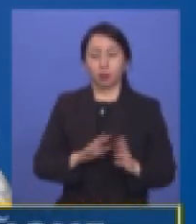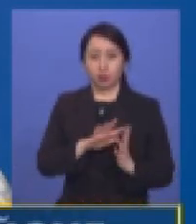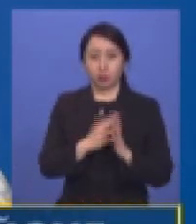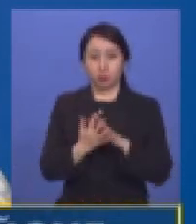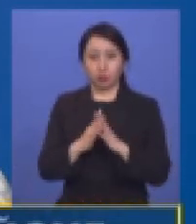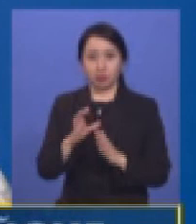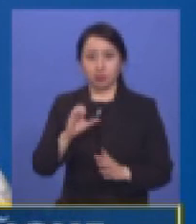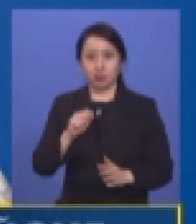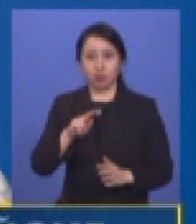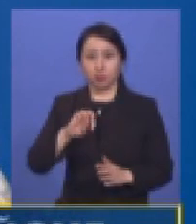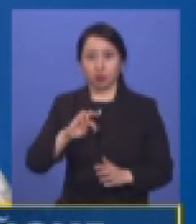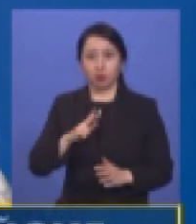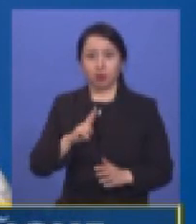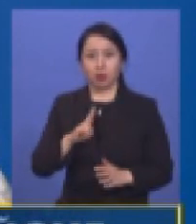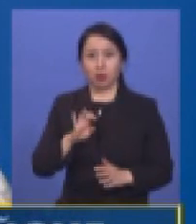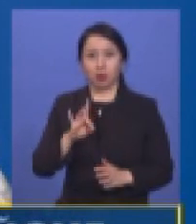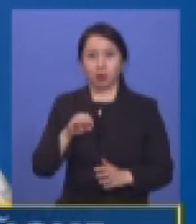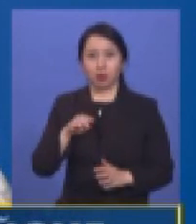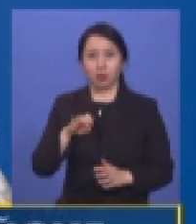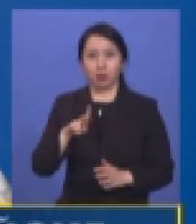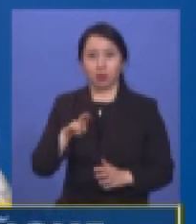самого больного украины коротал к казанка